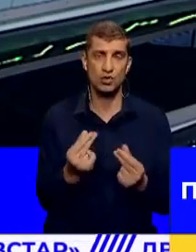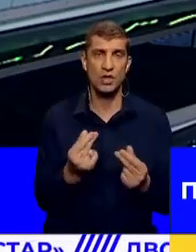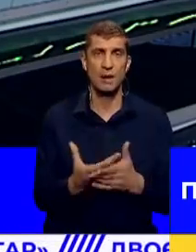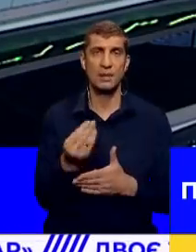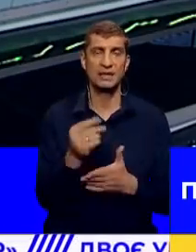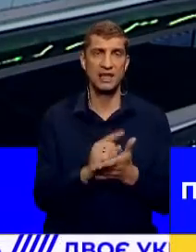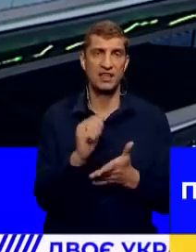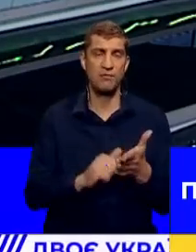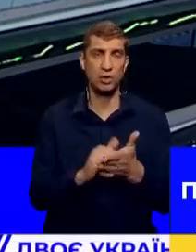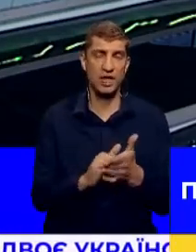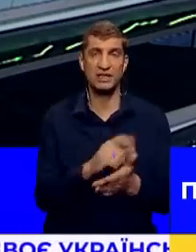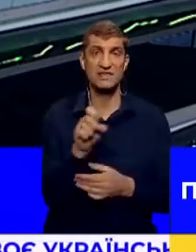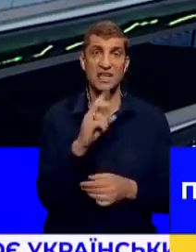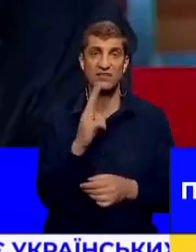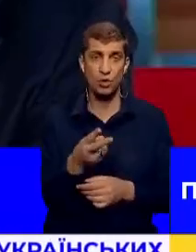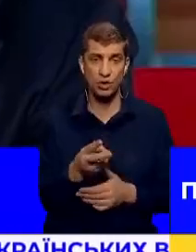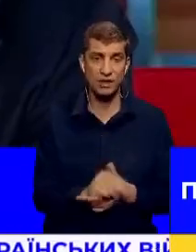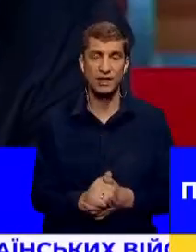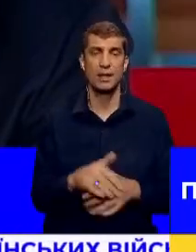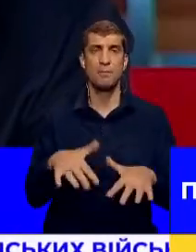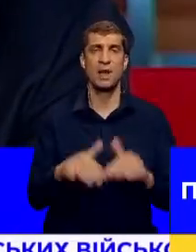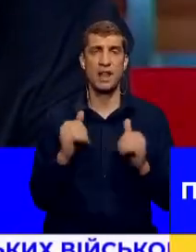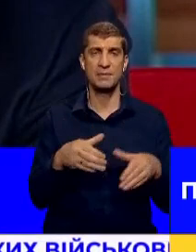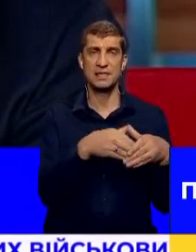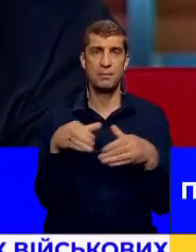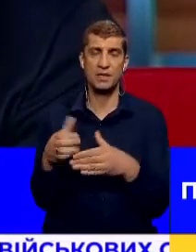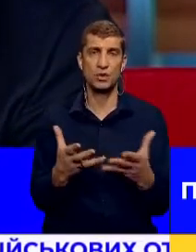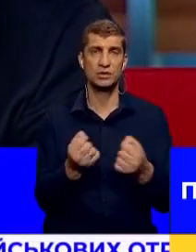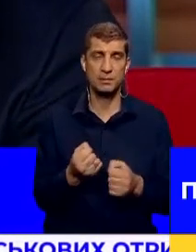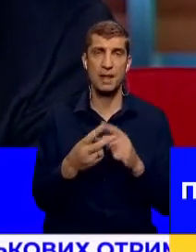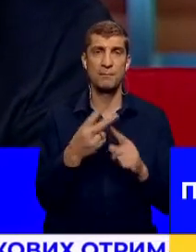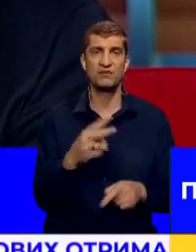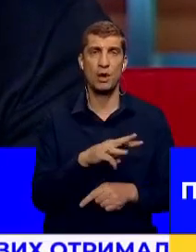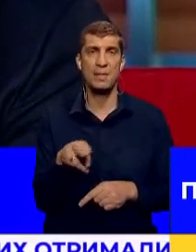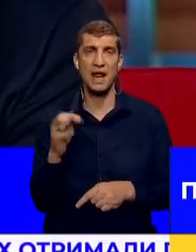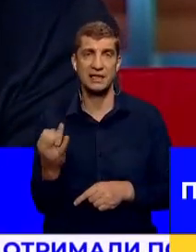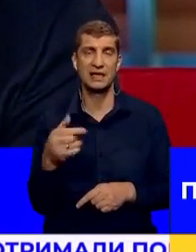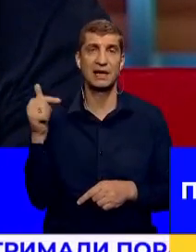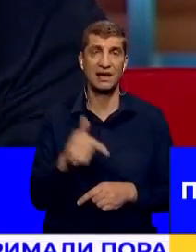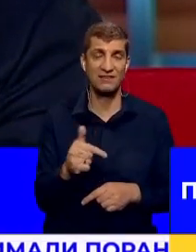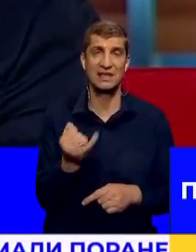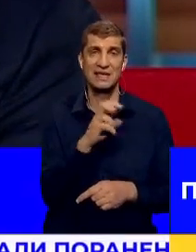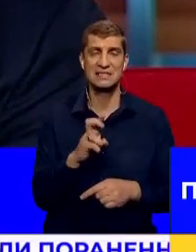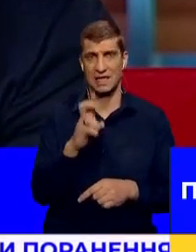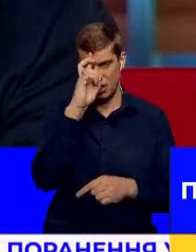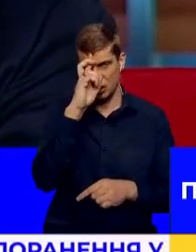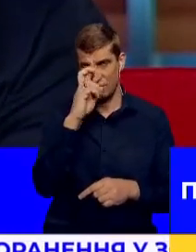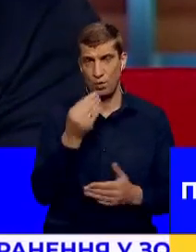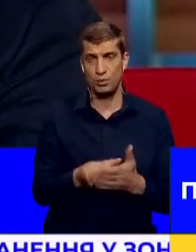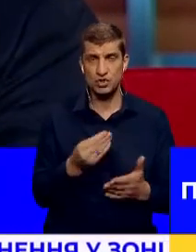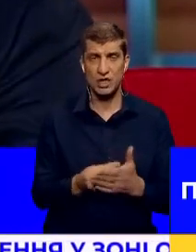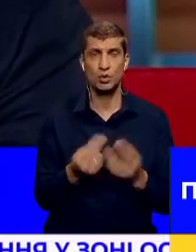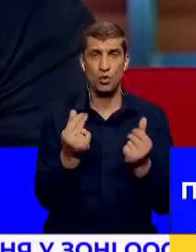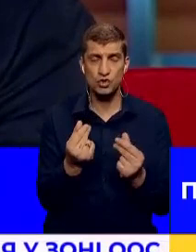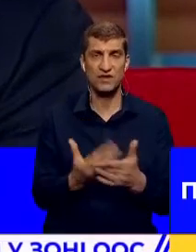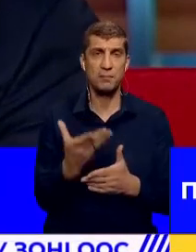платників податків. За 2 роки парламентські партії отримали 1,5 мільярда гривень із державного бюджету